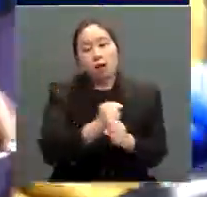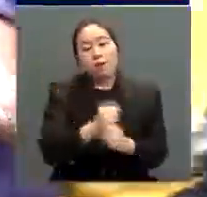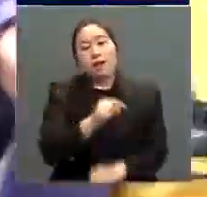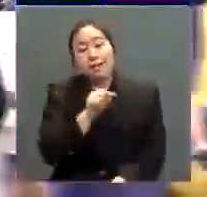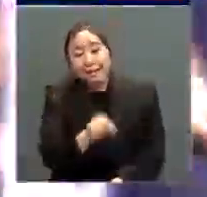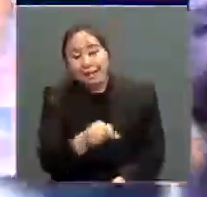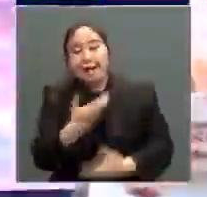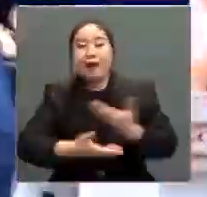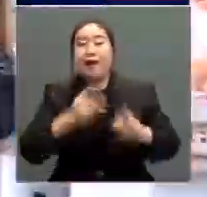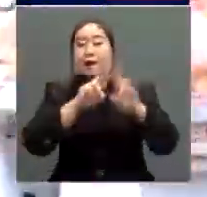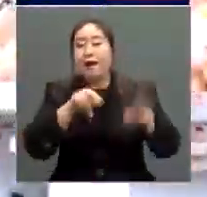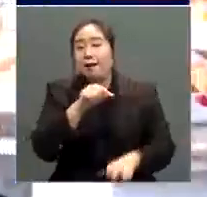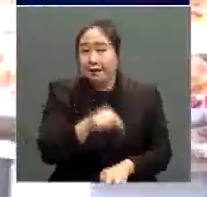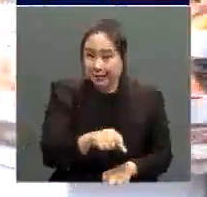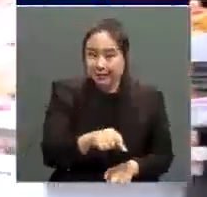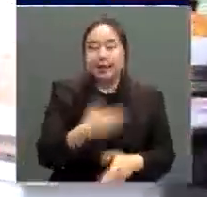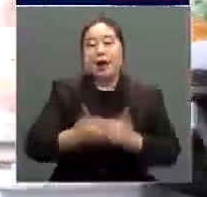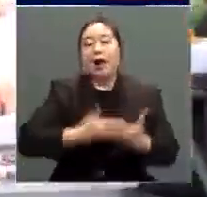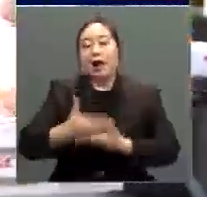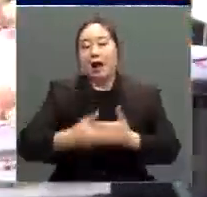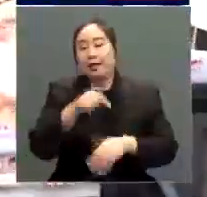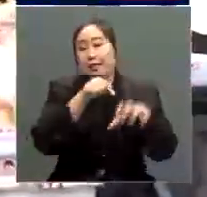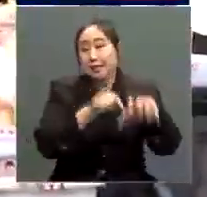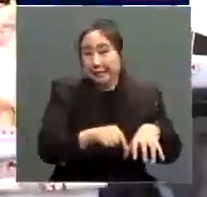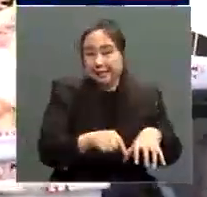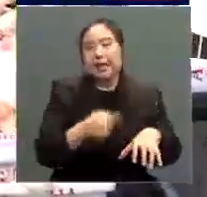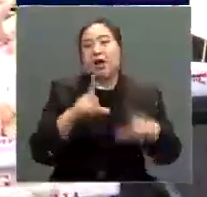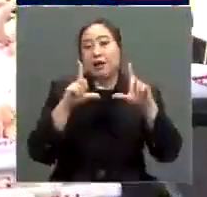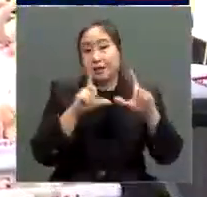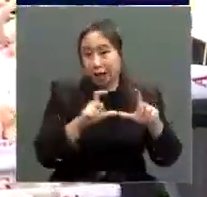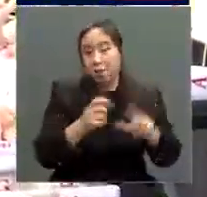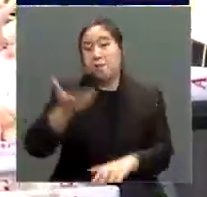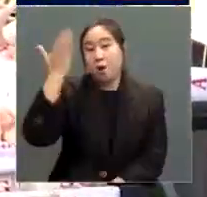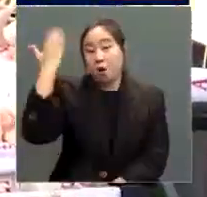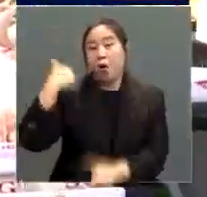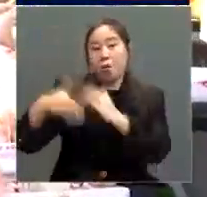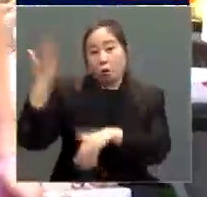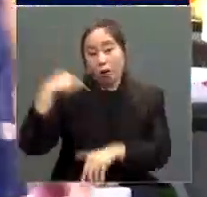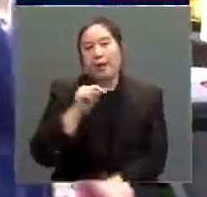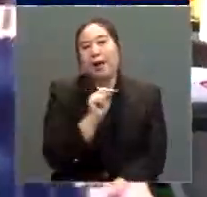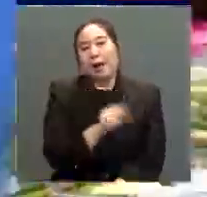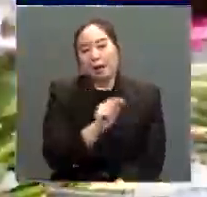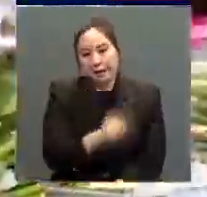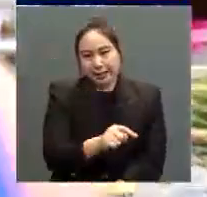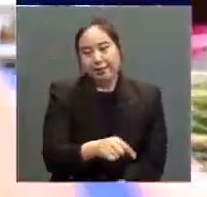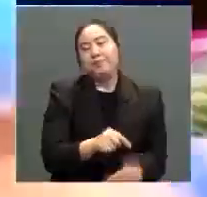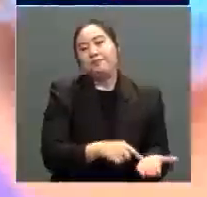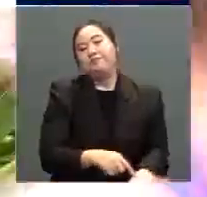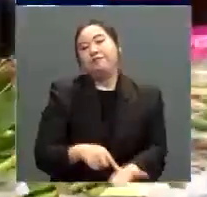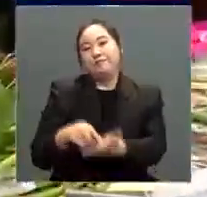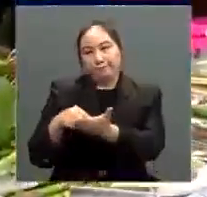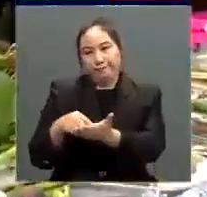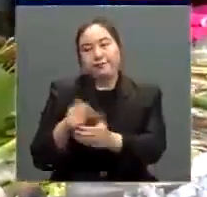ายของอยู่ที่ร้านนี้เคยขายของอยู่ที่แผงนี้อันนี้ก็สามารถเอามาใช้เป็นเครื่องมือเป็นเอกสารในการ